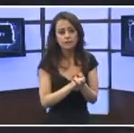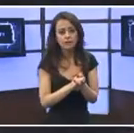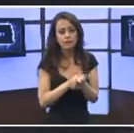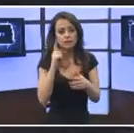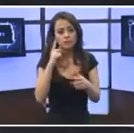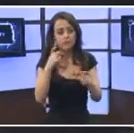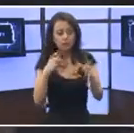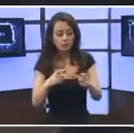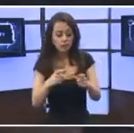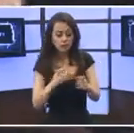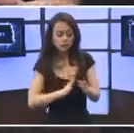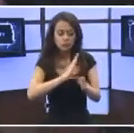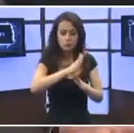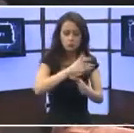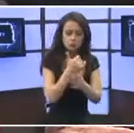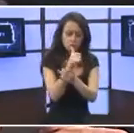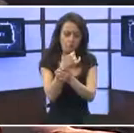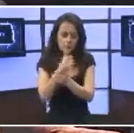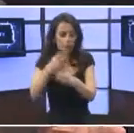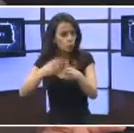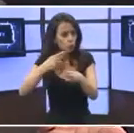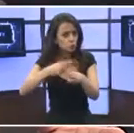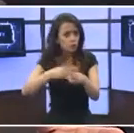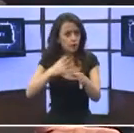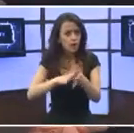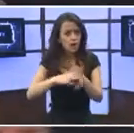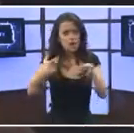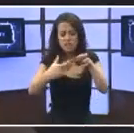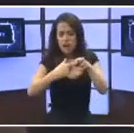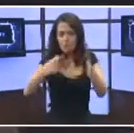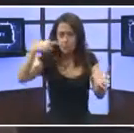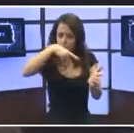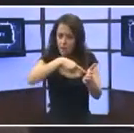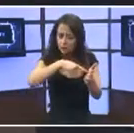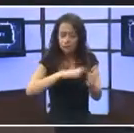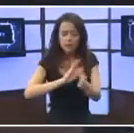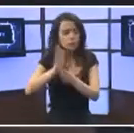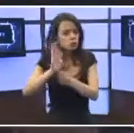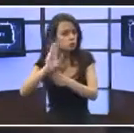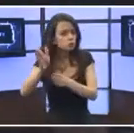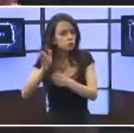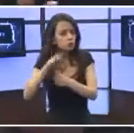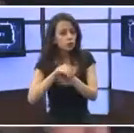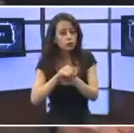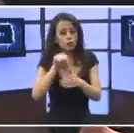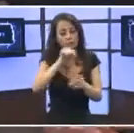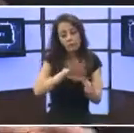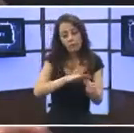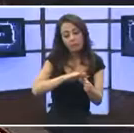gidiyorsunuz meslek kursları. Bir yerde gidiyorsunuz rehabilitasyon havuzları. Bir tarafta gidiyorsunuz işte onların